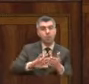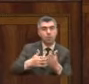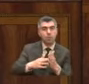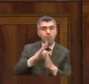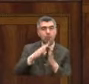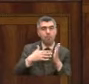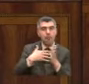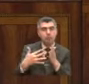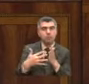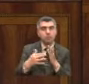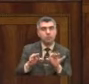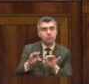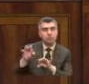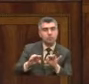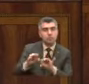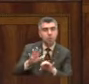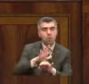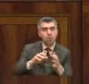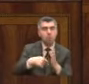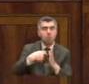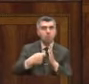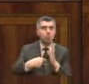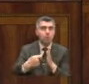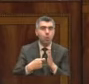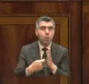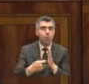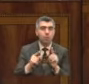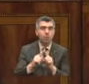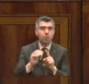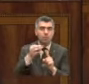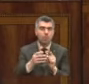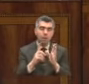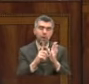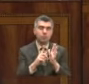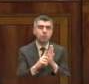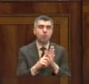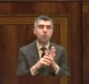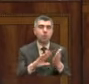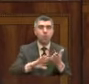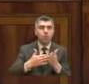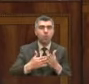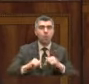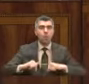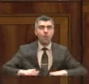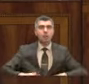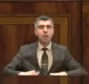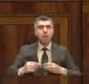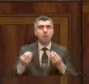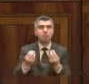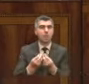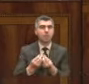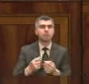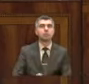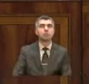البرامج والمخططات والمشاريع لمصادر التقييم وإلزام كل القطاعات بذلك، ولا ينبغي